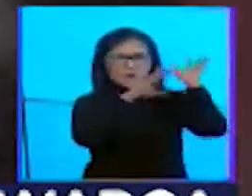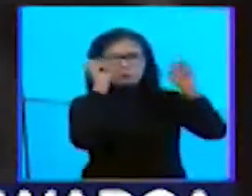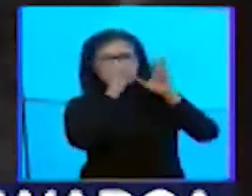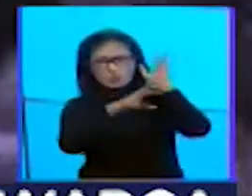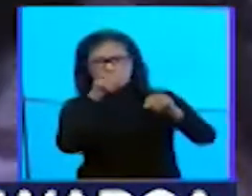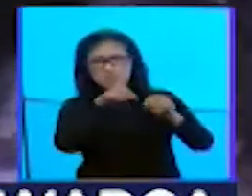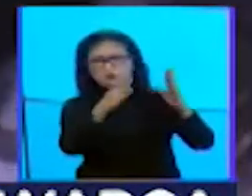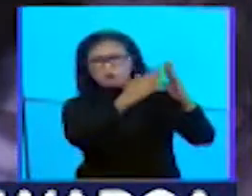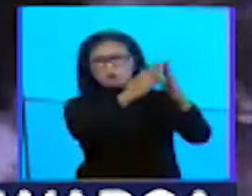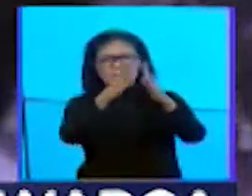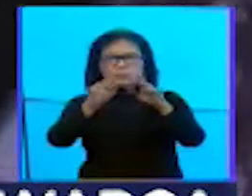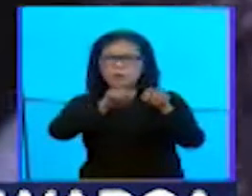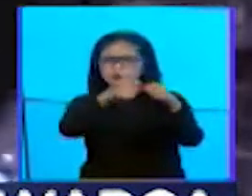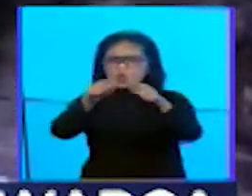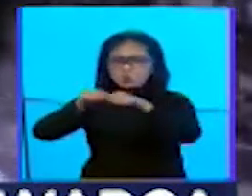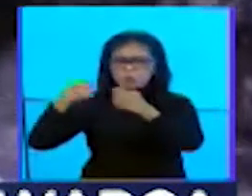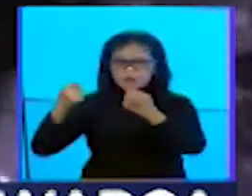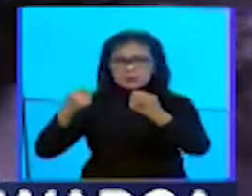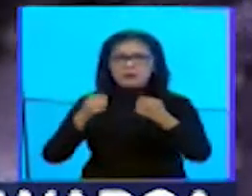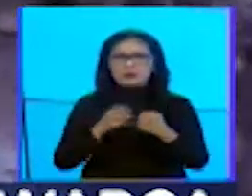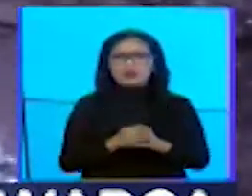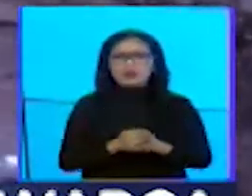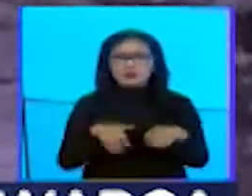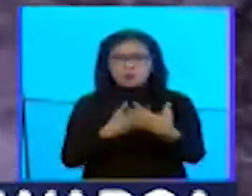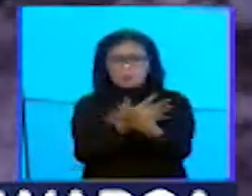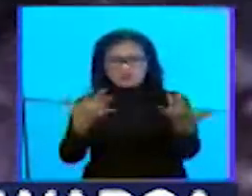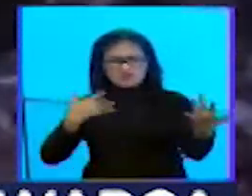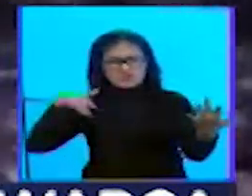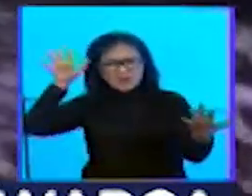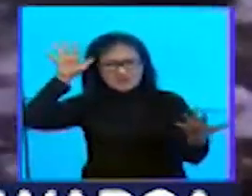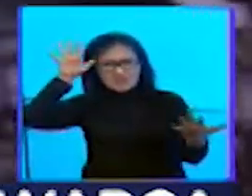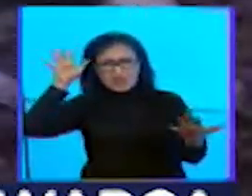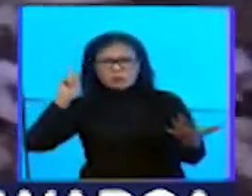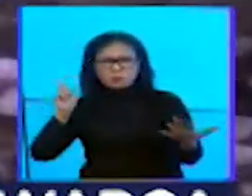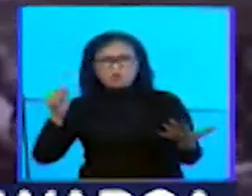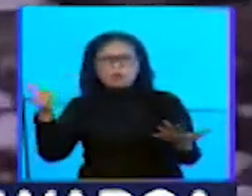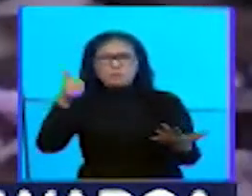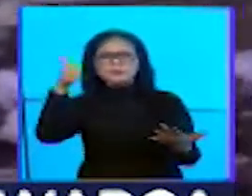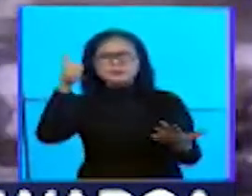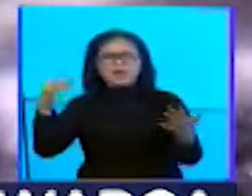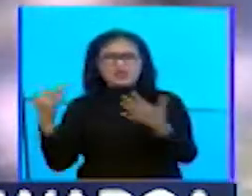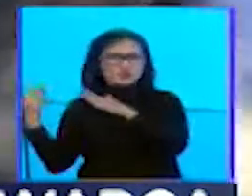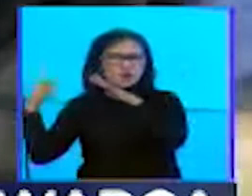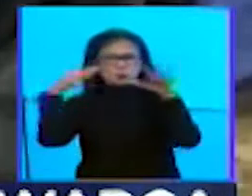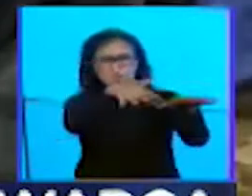Minggu malam. Warga juga tidak mengetahui alasan mengapa kelompok pemuda ini tiba-tiba melakukan penyerangan.